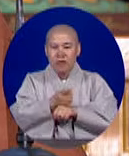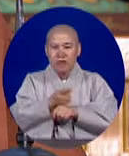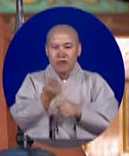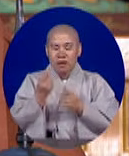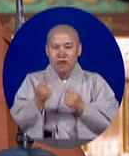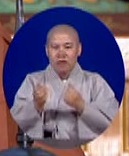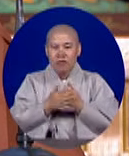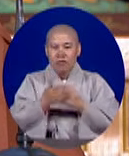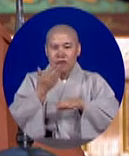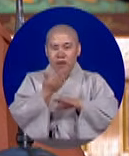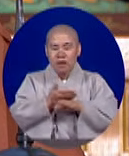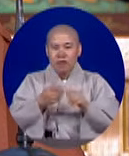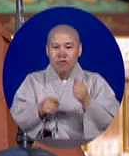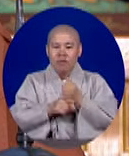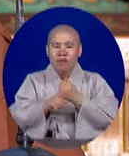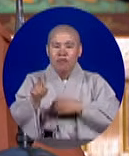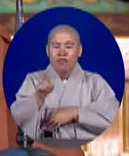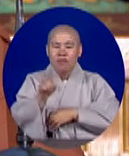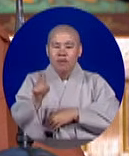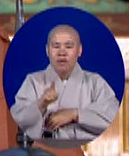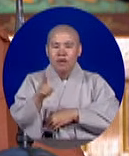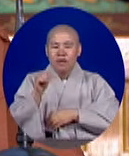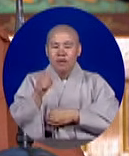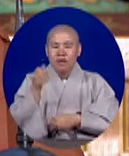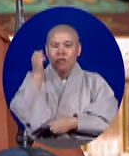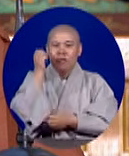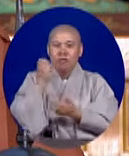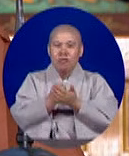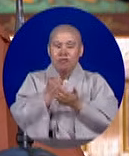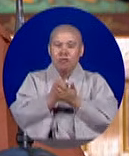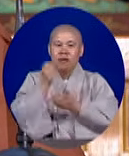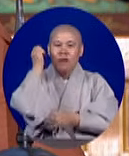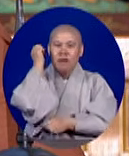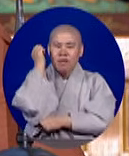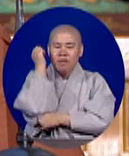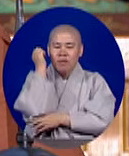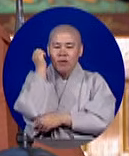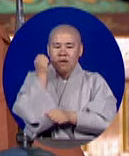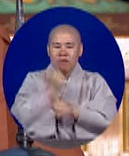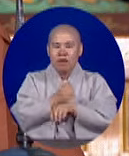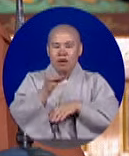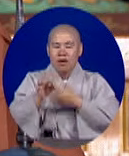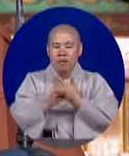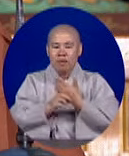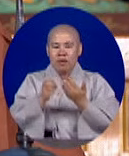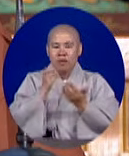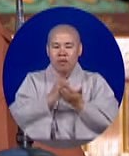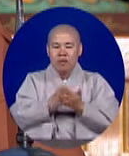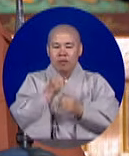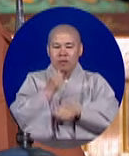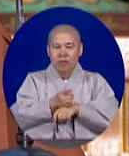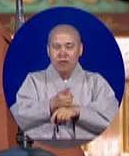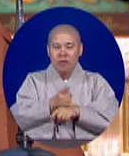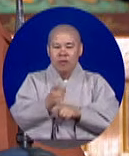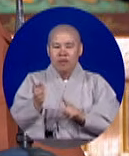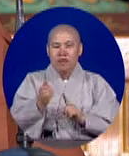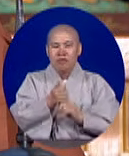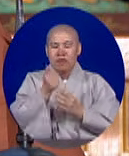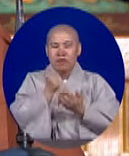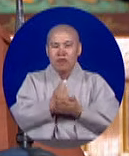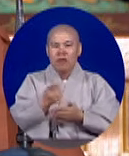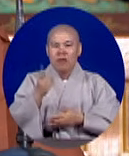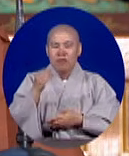왜 다르냐? 만법의 근원이라고 할 때는 법성이고, 부처님